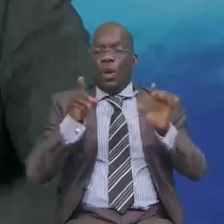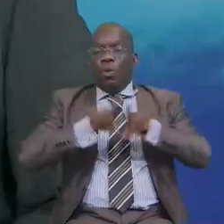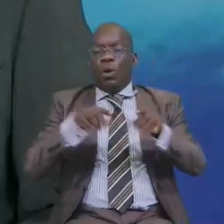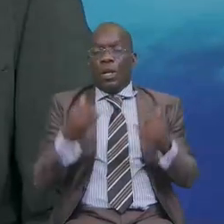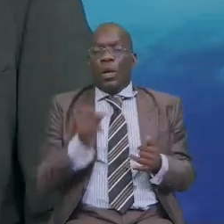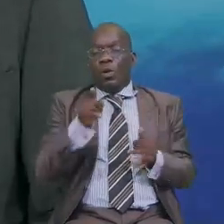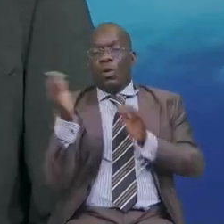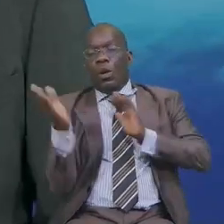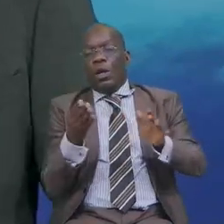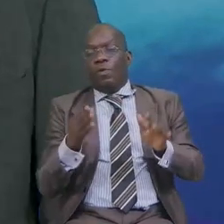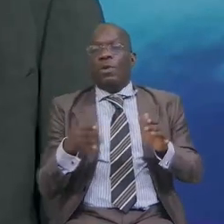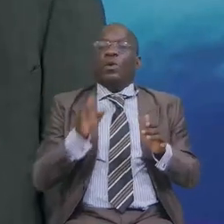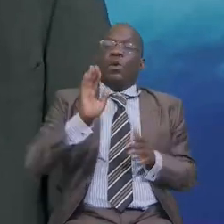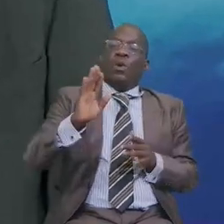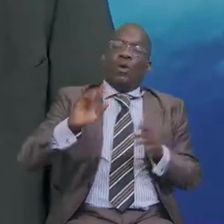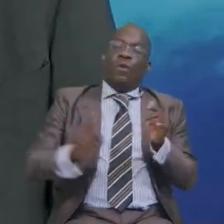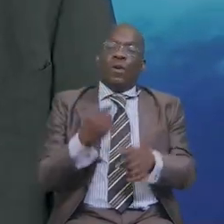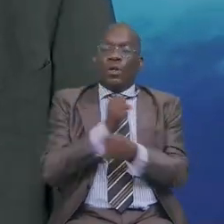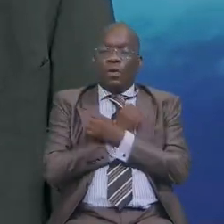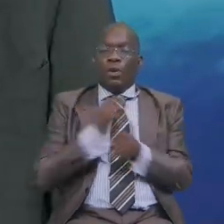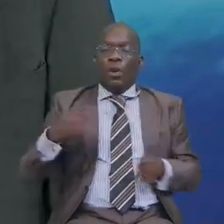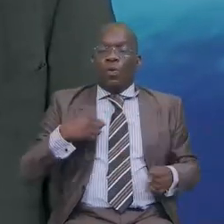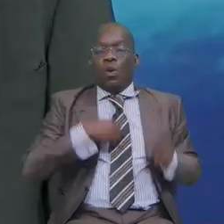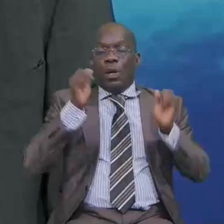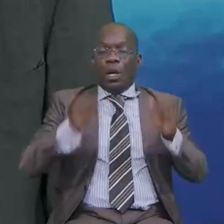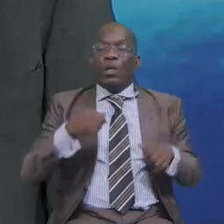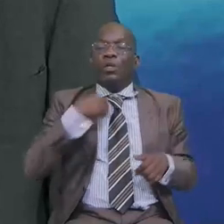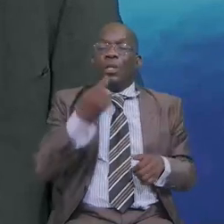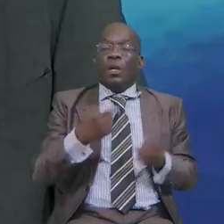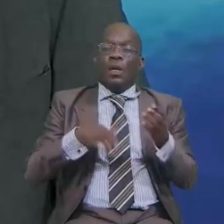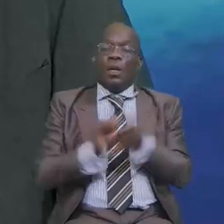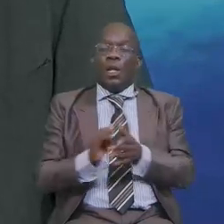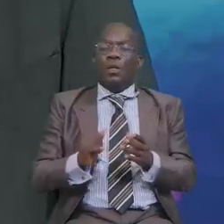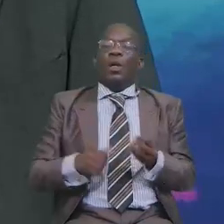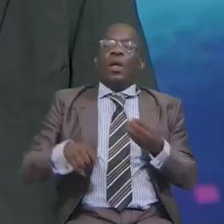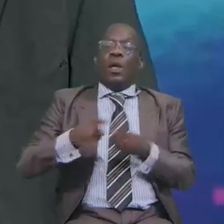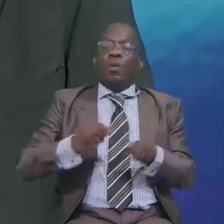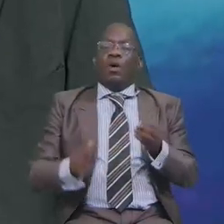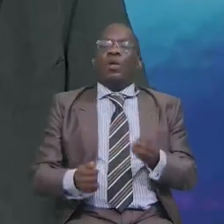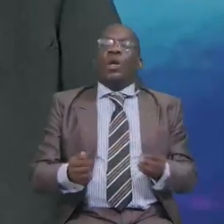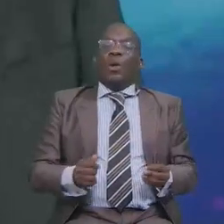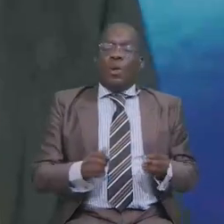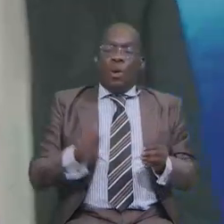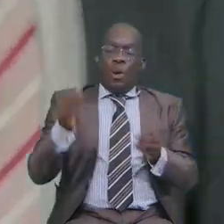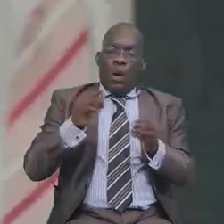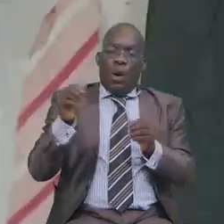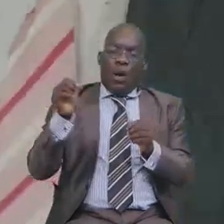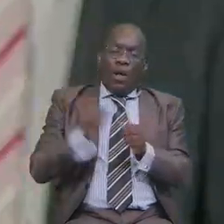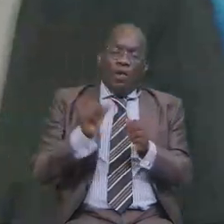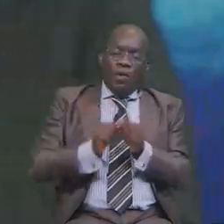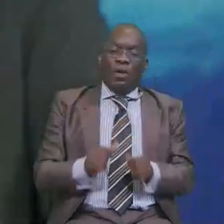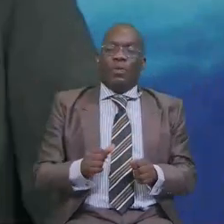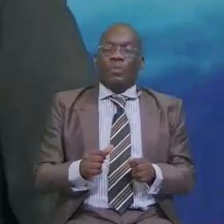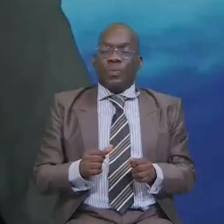premier amour. On peut le dire, pratiquement la majorité des gens dans le royaume de Dieu.